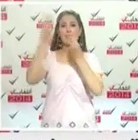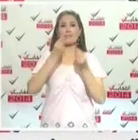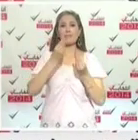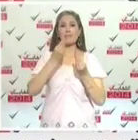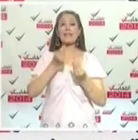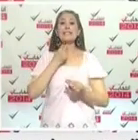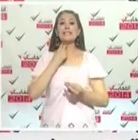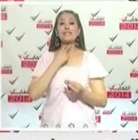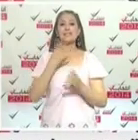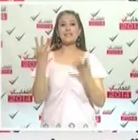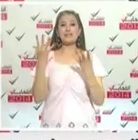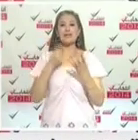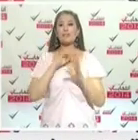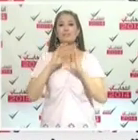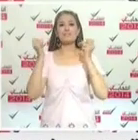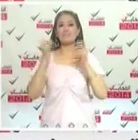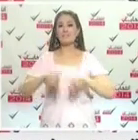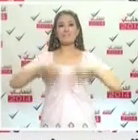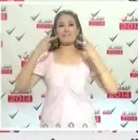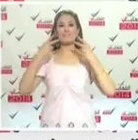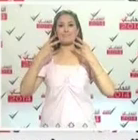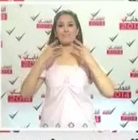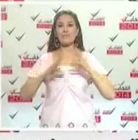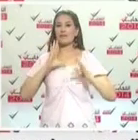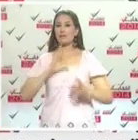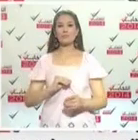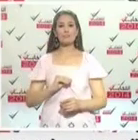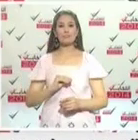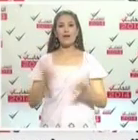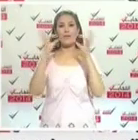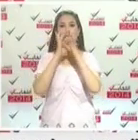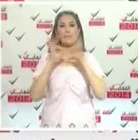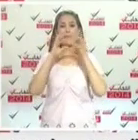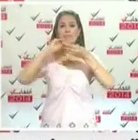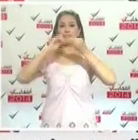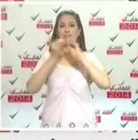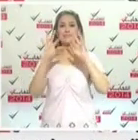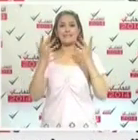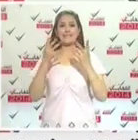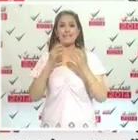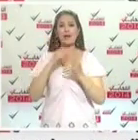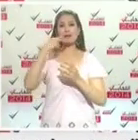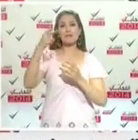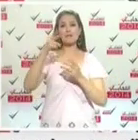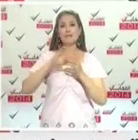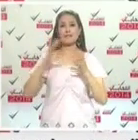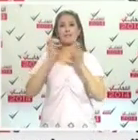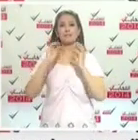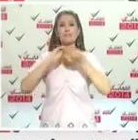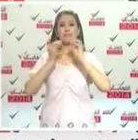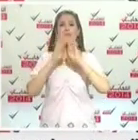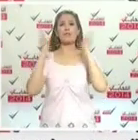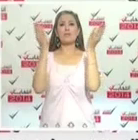قالي على خاطر مادش ينجم يصبر ما عندوش الصبر قت شوف هذه المشكله مش مشكلتك انت وحدك مشكله التوانسه